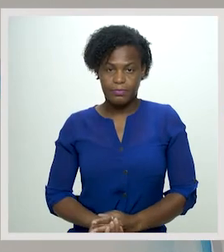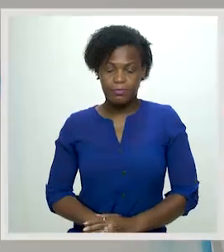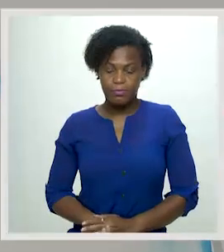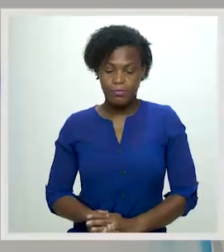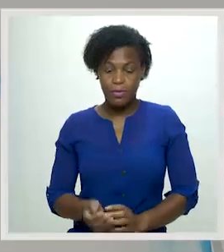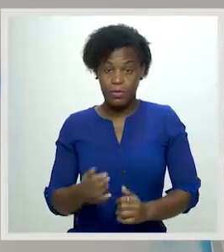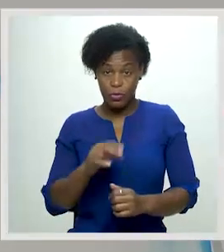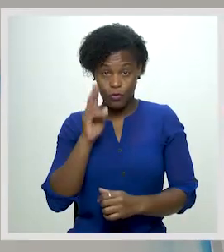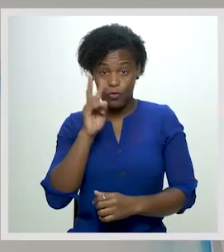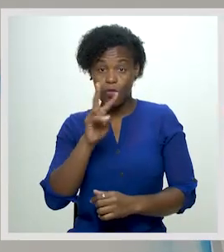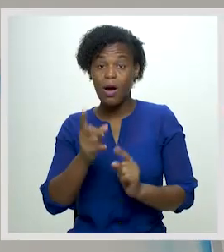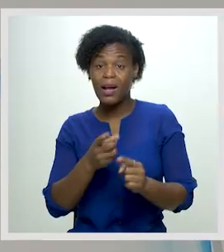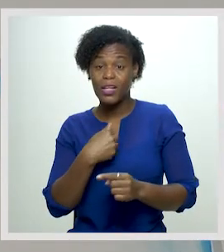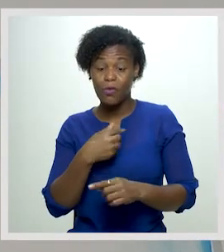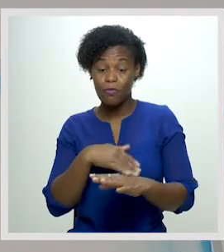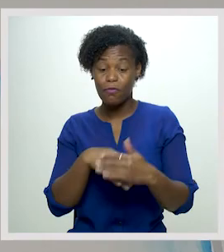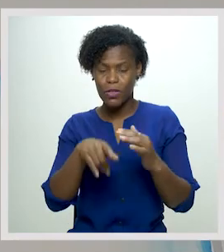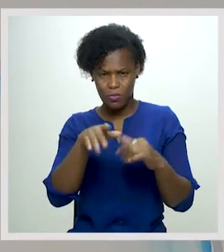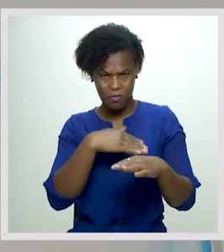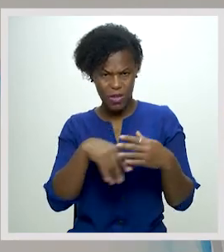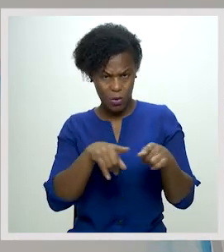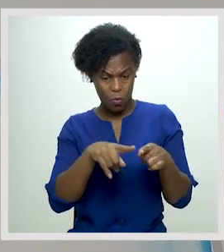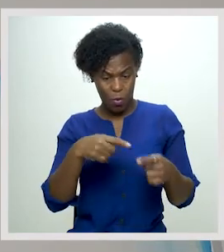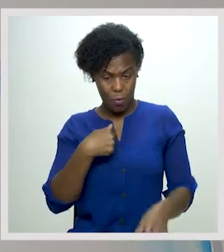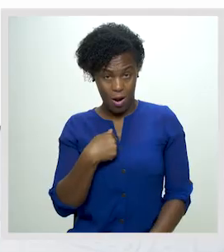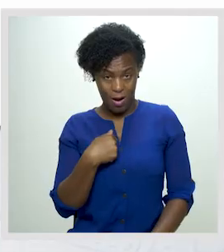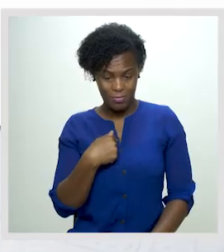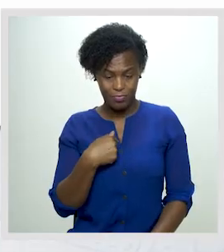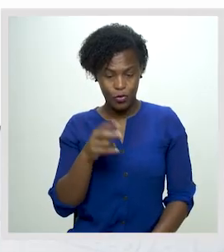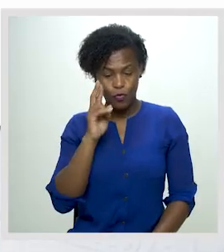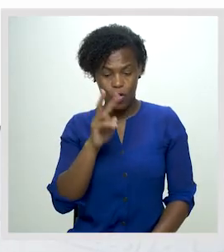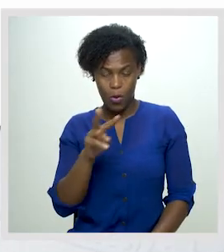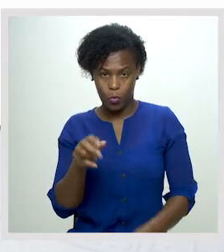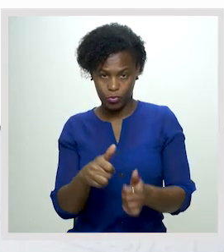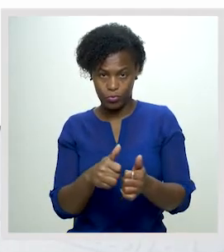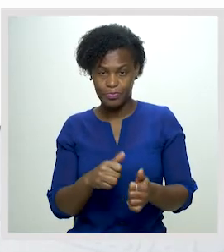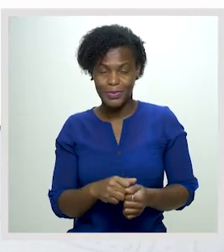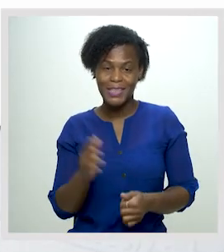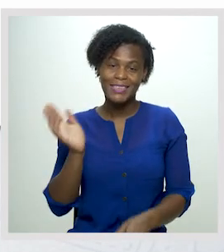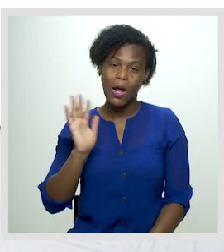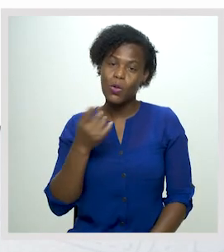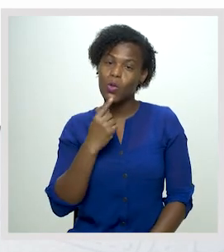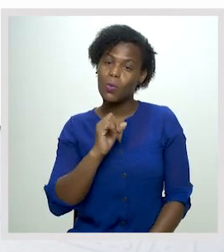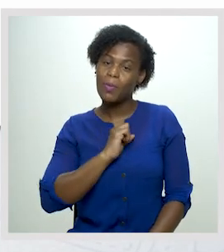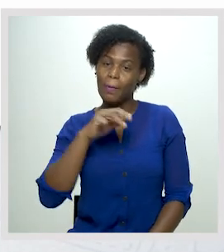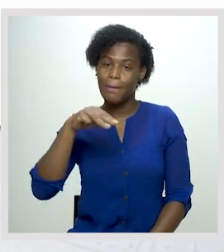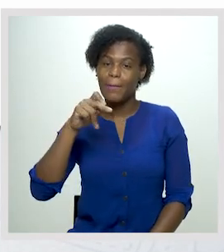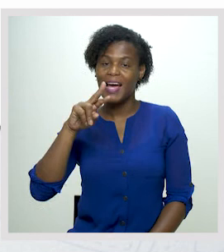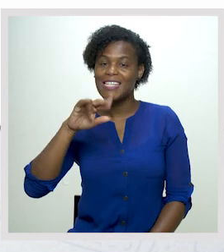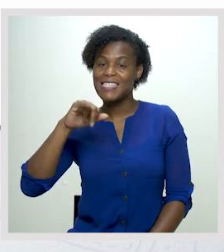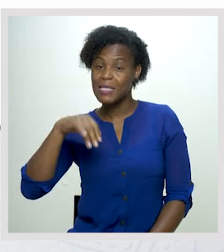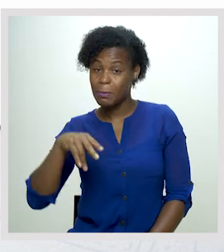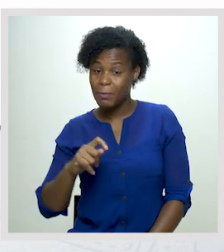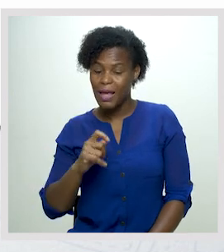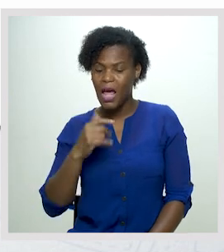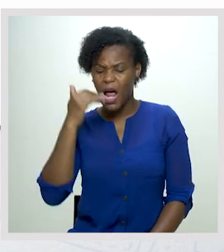Regarde ce que j'ai fait. Est-ce que tu as fait comme moi? Voyons. Salut, je m'appelle Maxime. J'ai 13